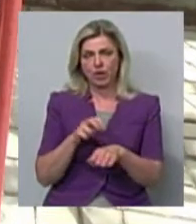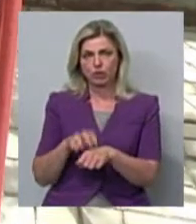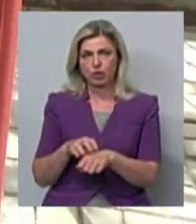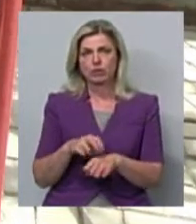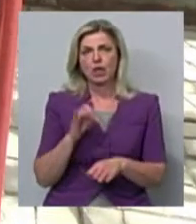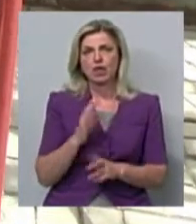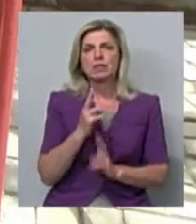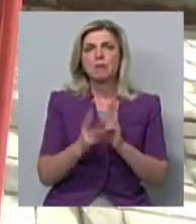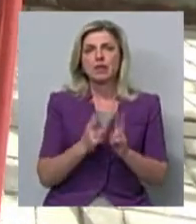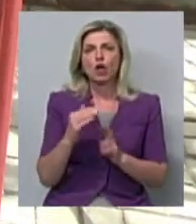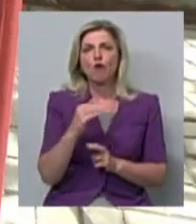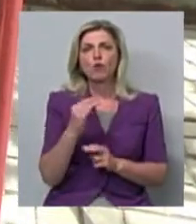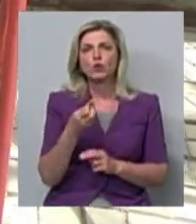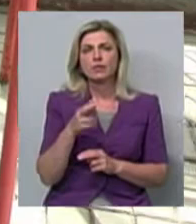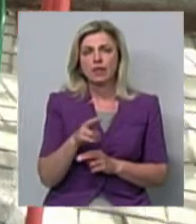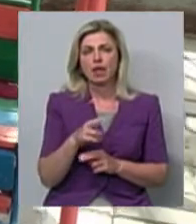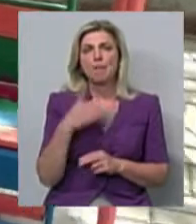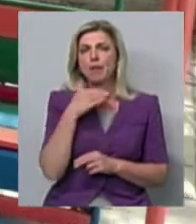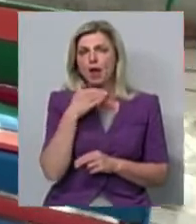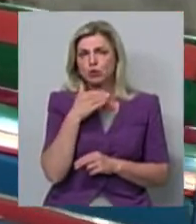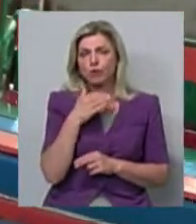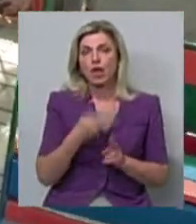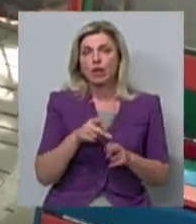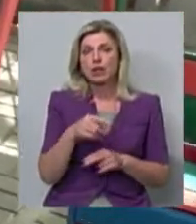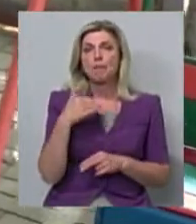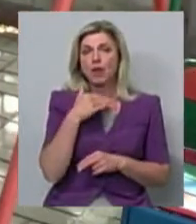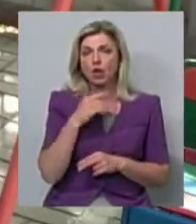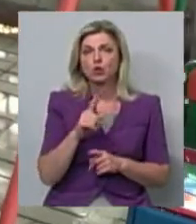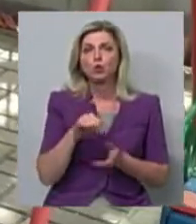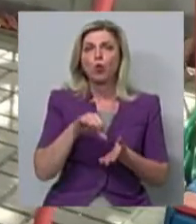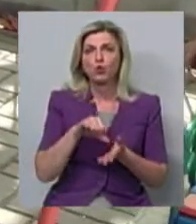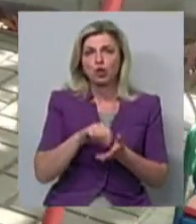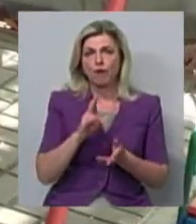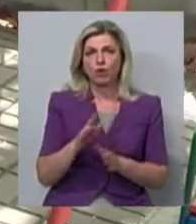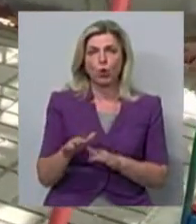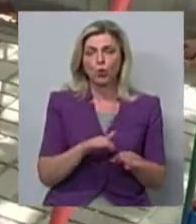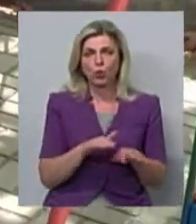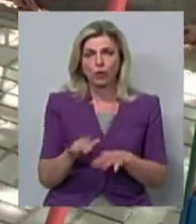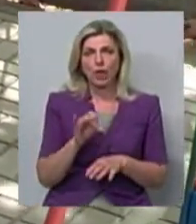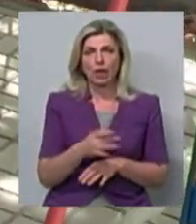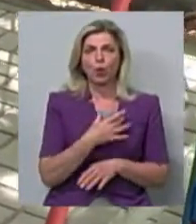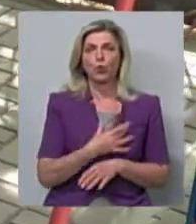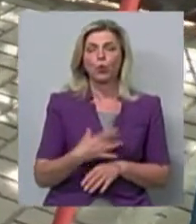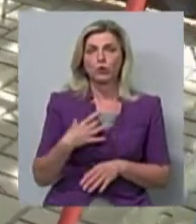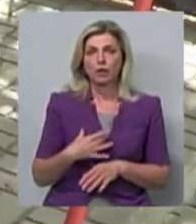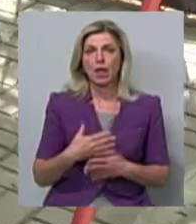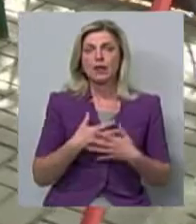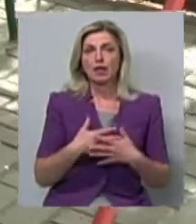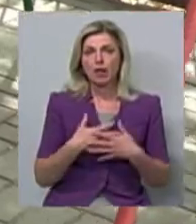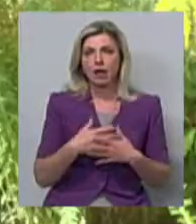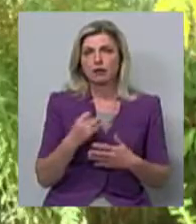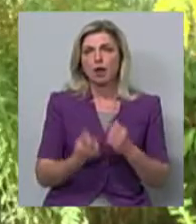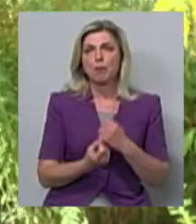функції м'язової системи – соматичної, тобто це м'язи, які беруть участь у рухах. Також екскурсії грудної клітини, тобто це дихання і